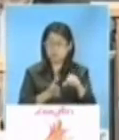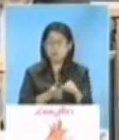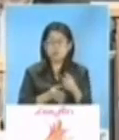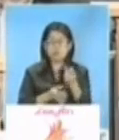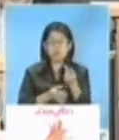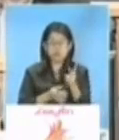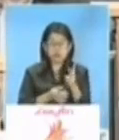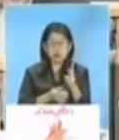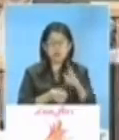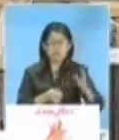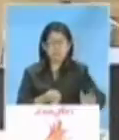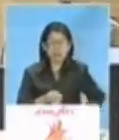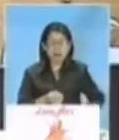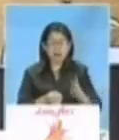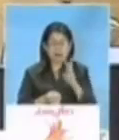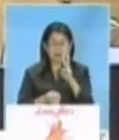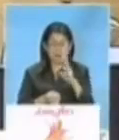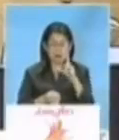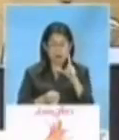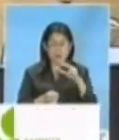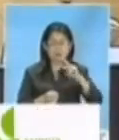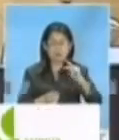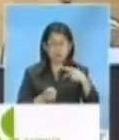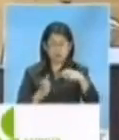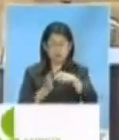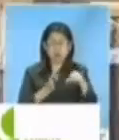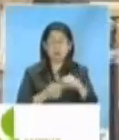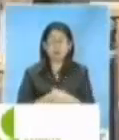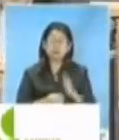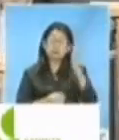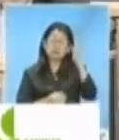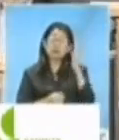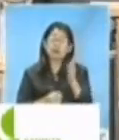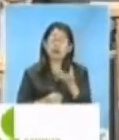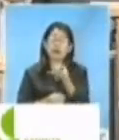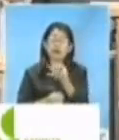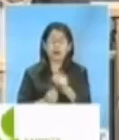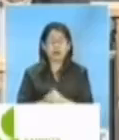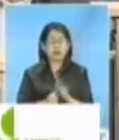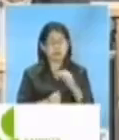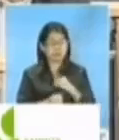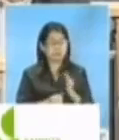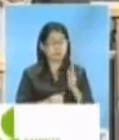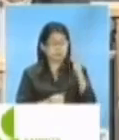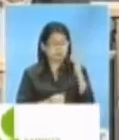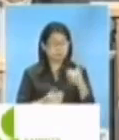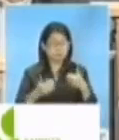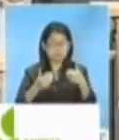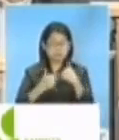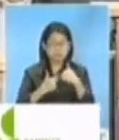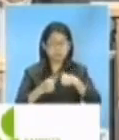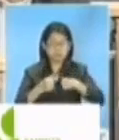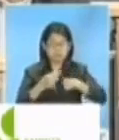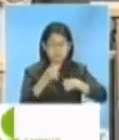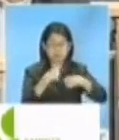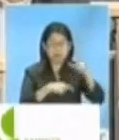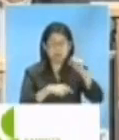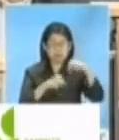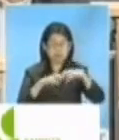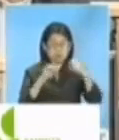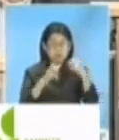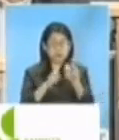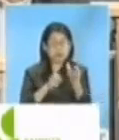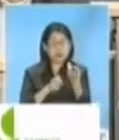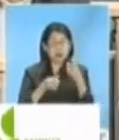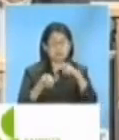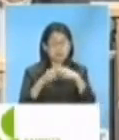ค์ครับ แล้วท่านจะประท้วงอะไรครับ ประท้วงนี่เนื่องจากพาดพิงกรณีที่เรื่องให้ผมไปดูแลเรื่องจำนำข้าวที่สุรินท